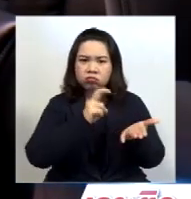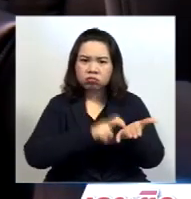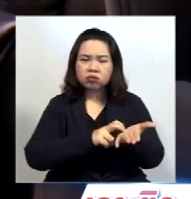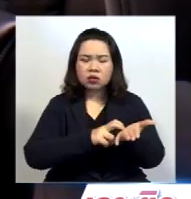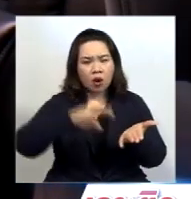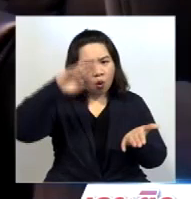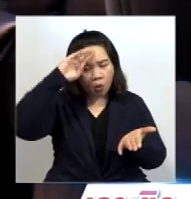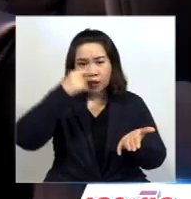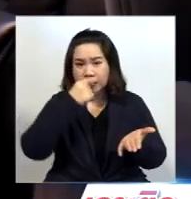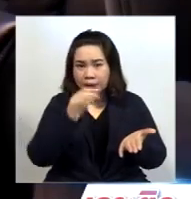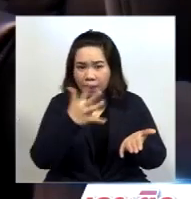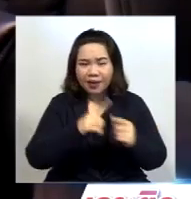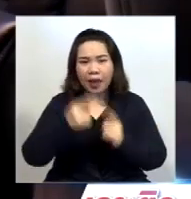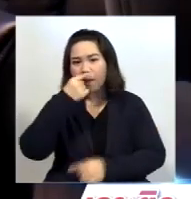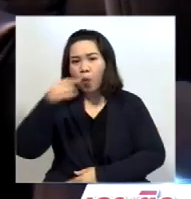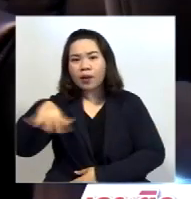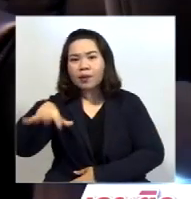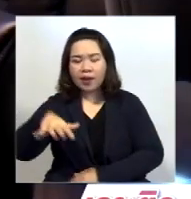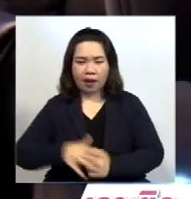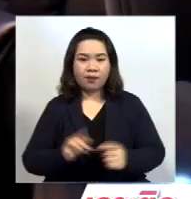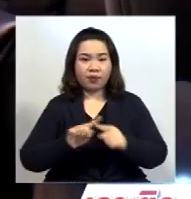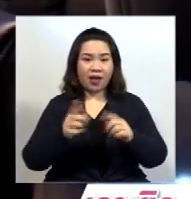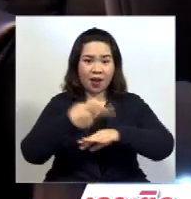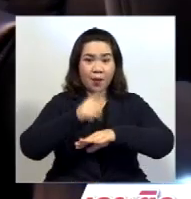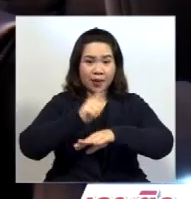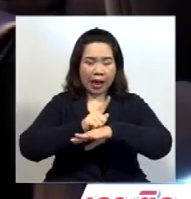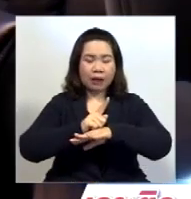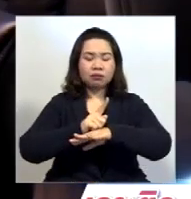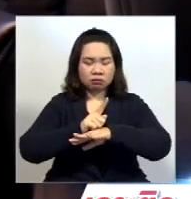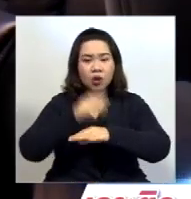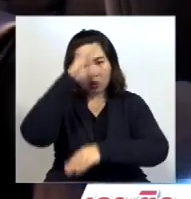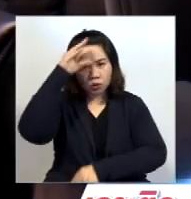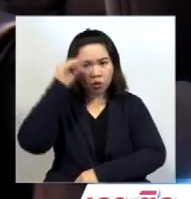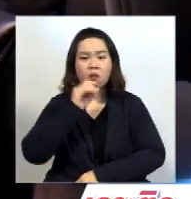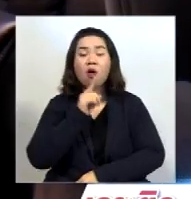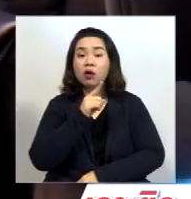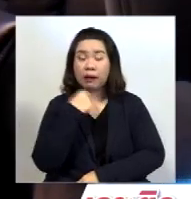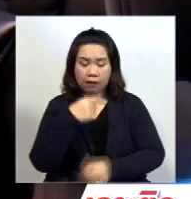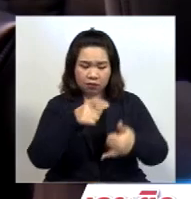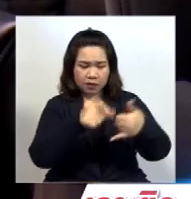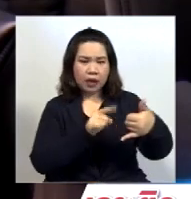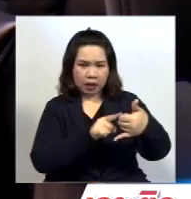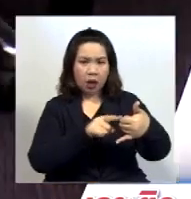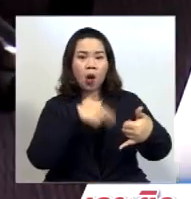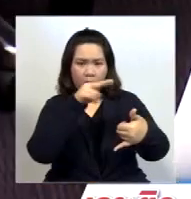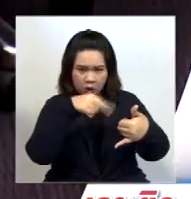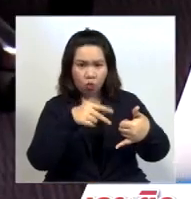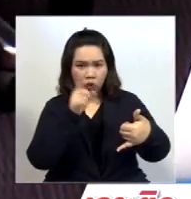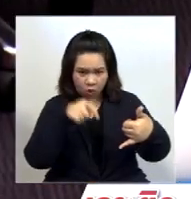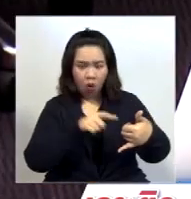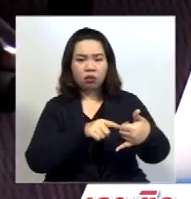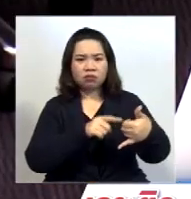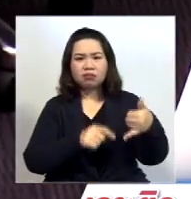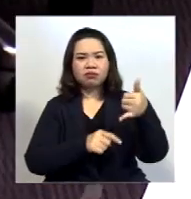ป็นเพียงแค่หวัดธรรมดาแต่ว่าทางประธานสภานะคะคุณชวนหลีกภัยก็ขอให้ส.ส.ที่มีอาการป่วยไปตรวจเชื้อที่สถ